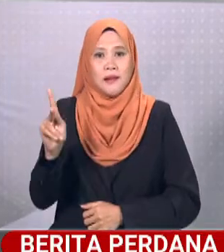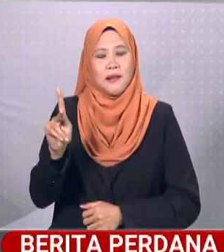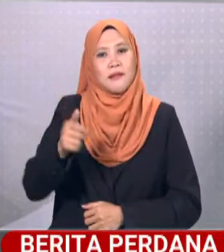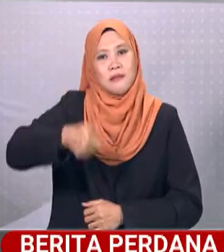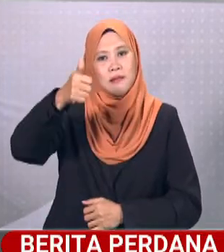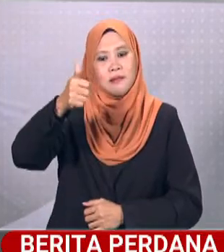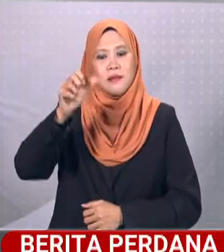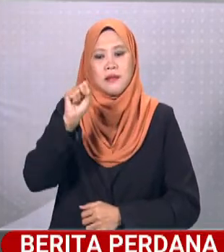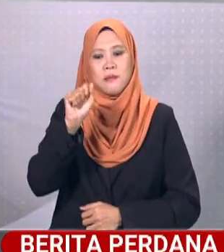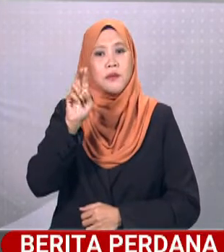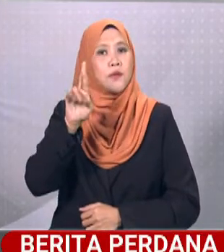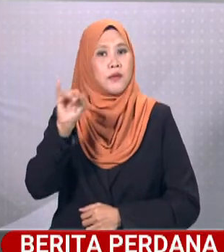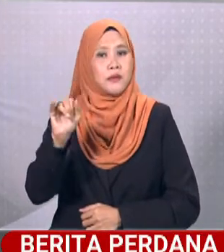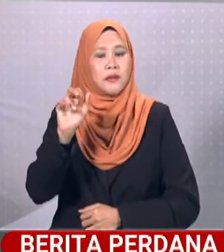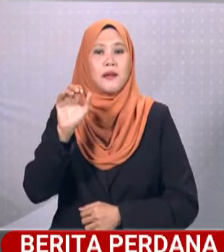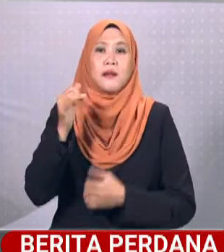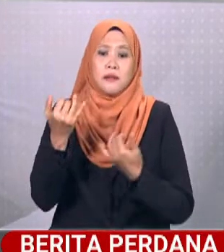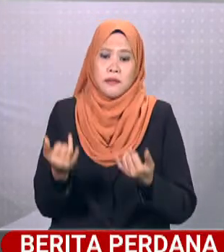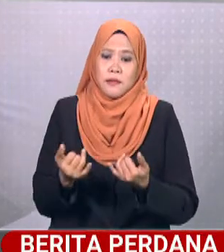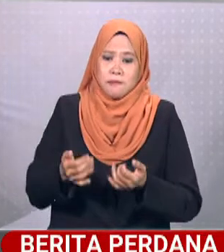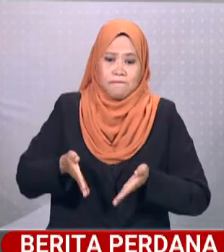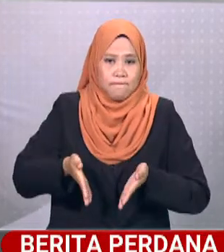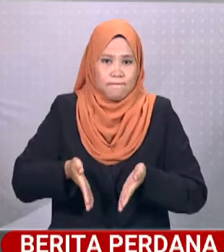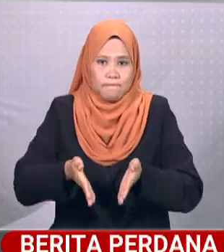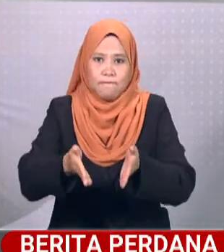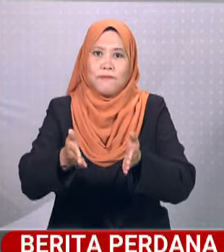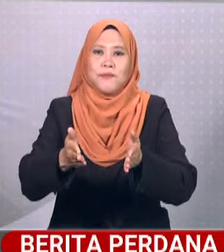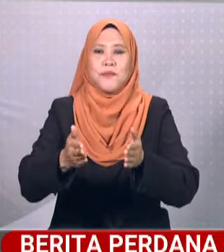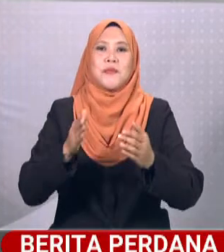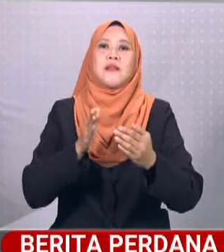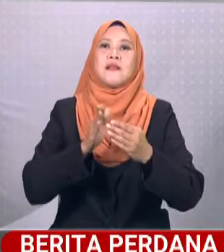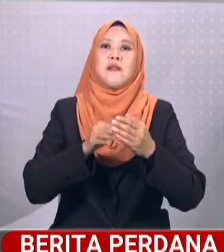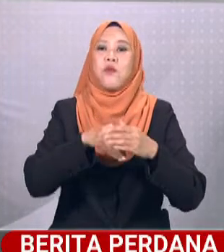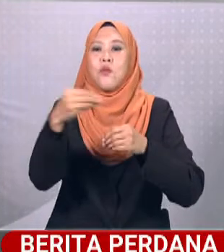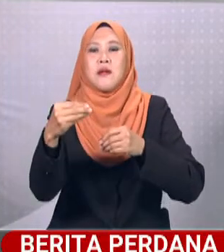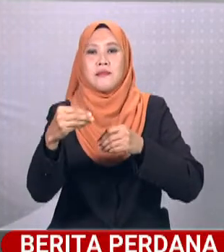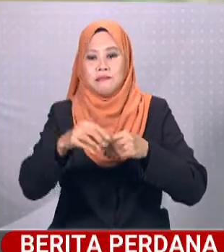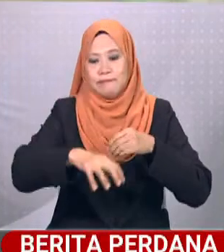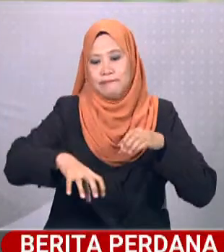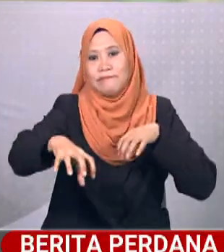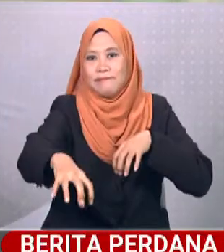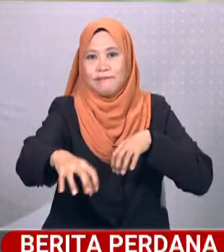Seri Ismail Sabri Yaakob, ia termasuk perjalanan merentasi negeri.